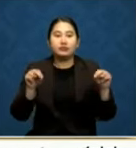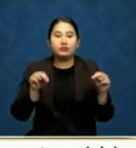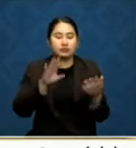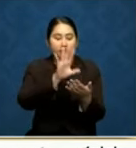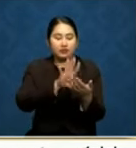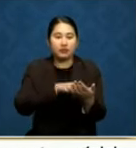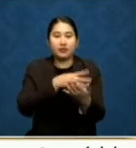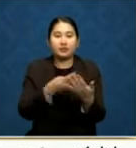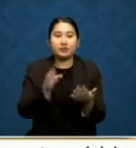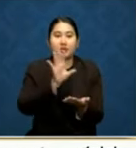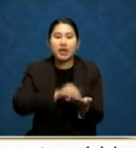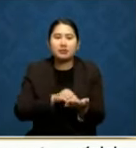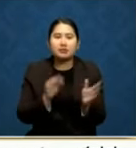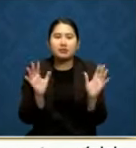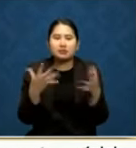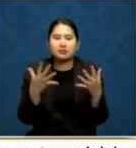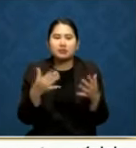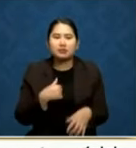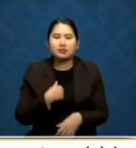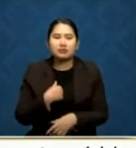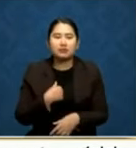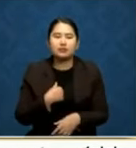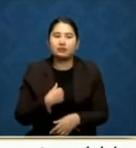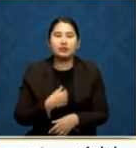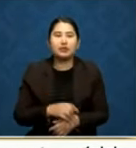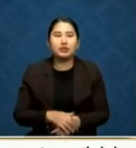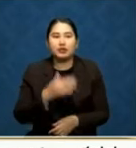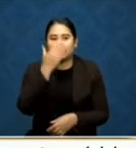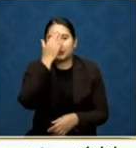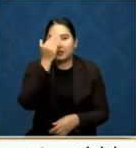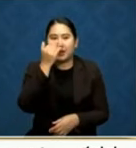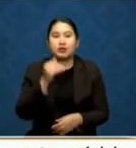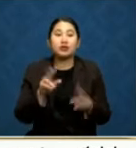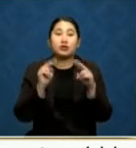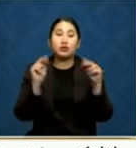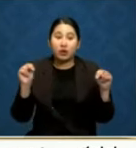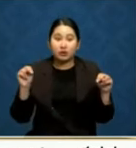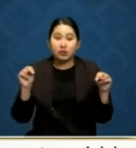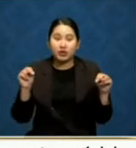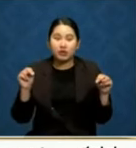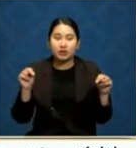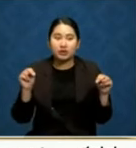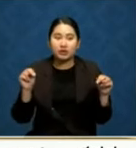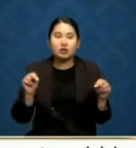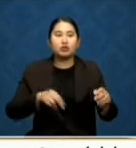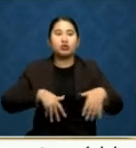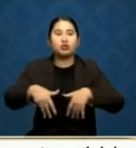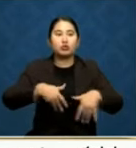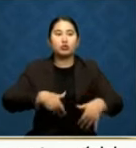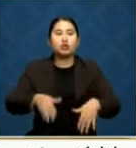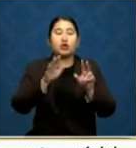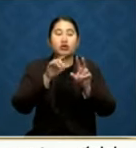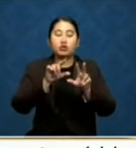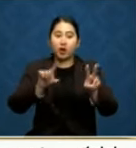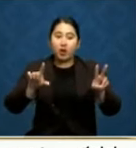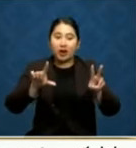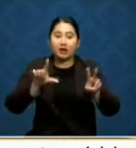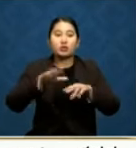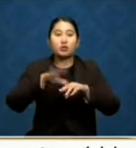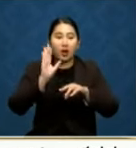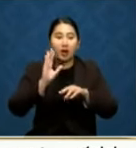ฏในแผนที่ของท่านเลยทำไมนทบุดีของผมประชากร Subaru five millionsงคน